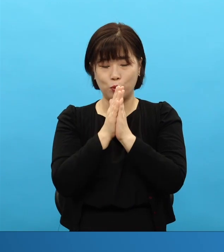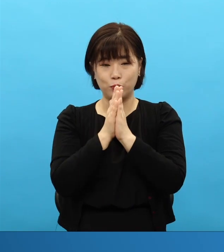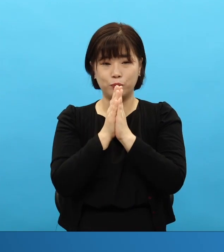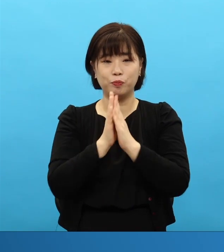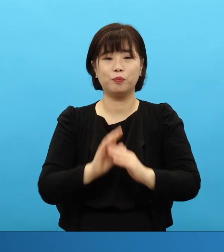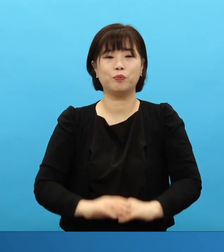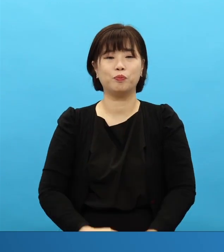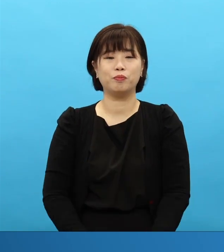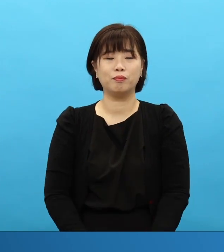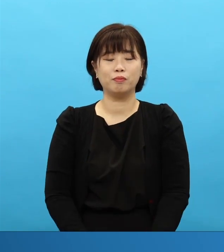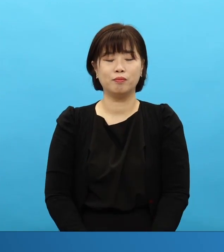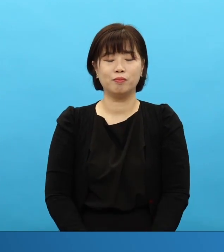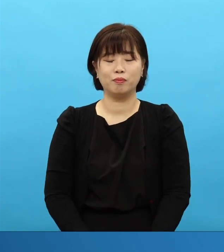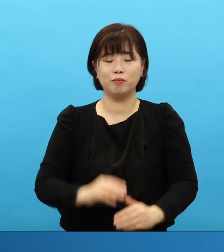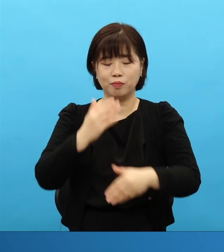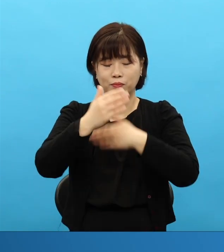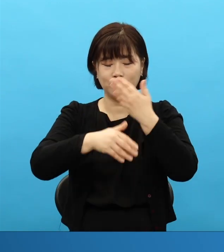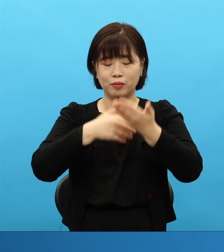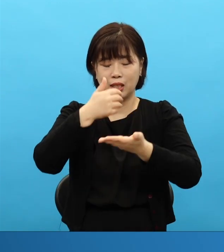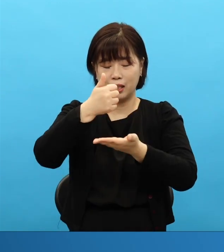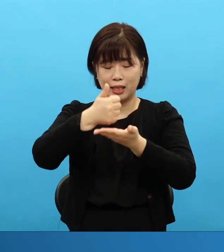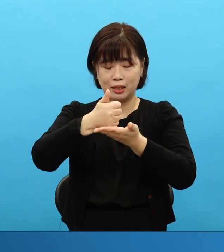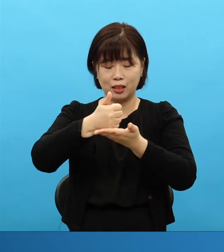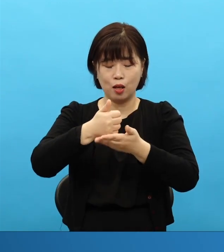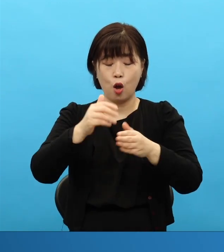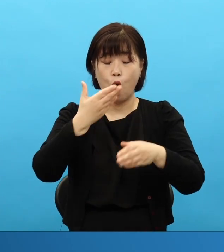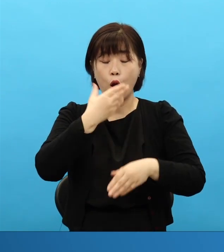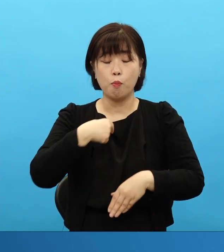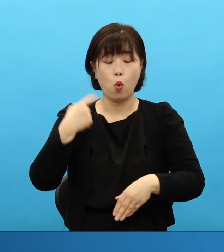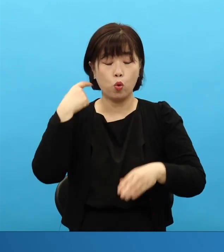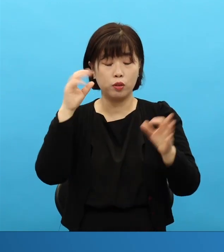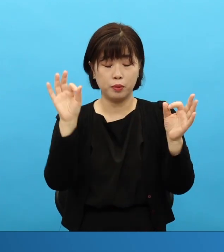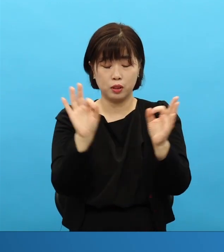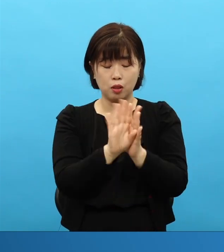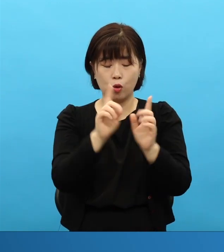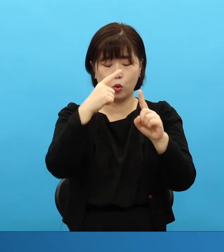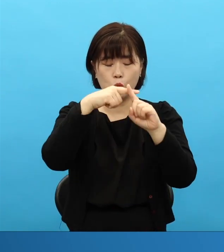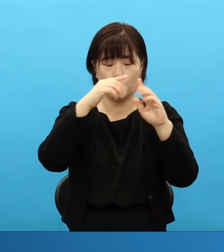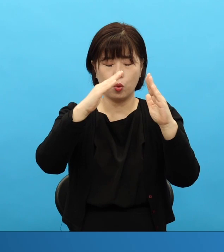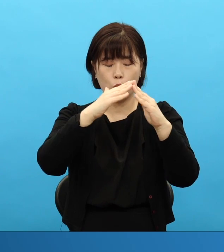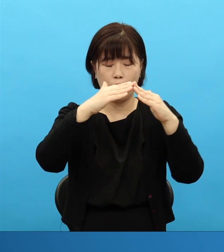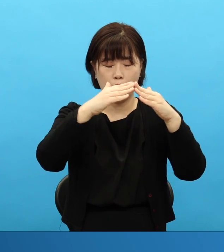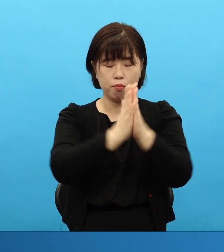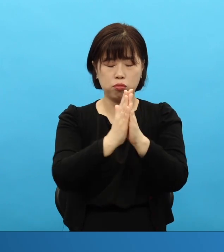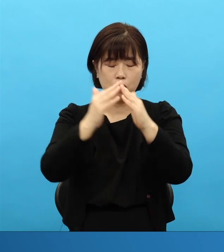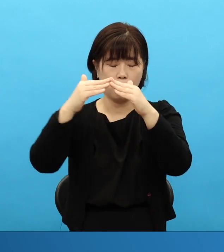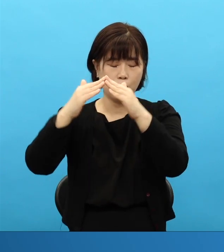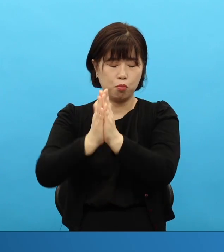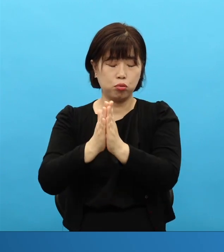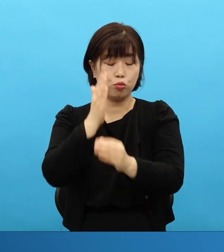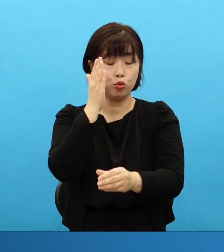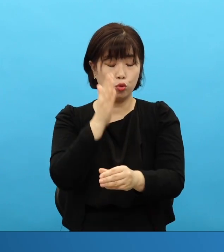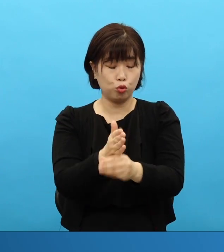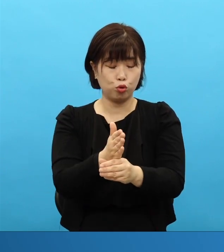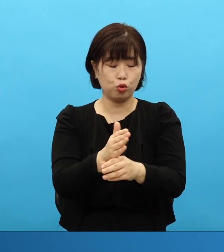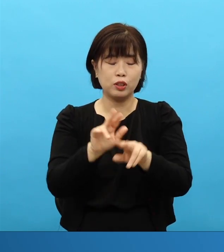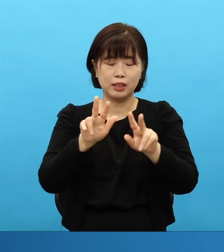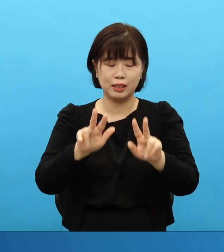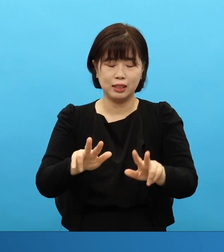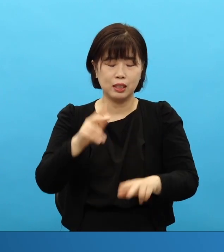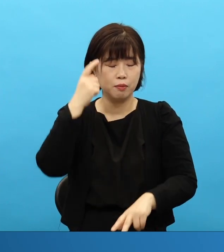worship. 하나님, 복음이 사라지고 교회가 문을 닫는 시대에 영적